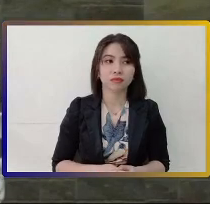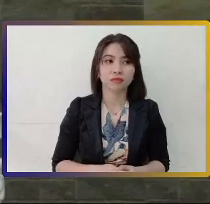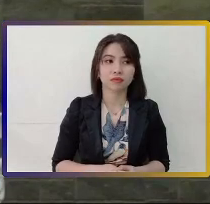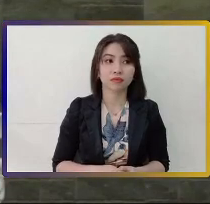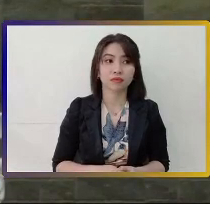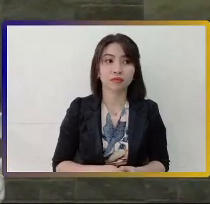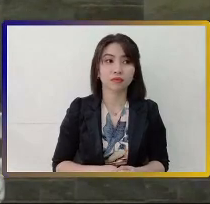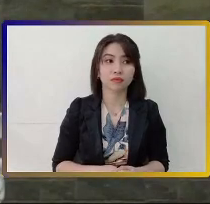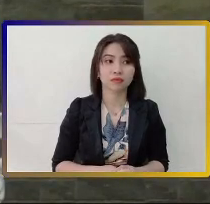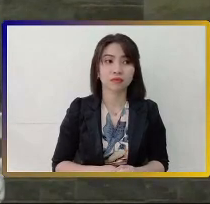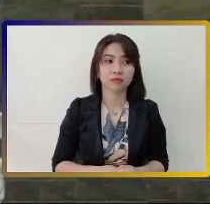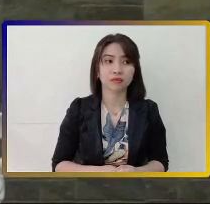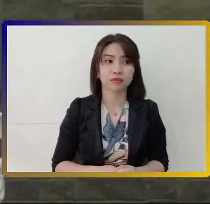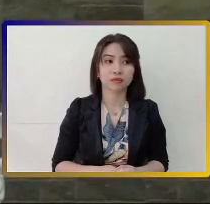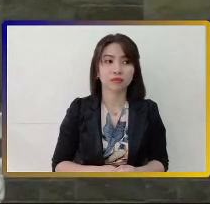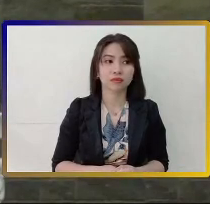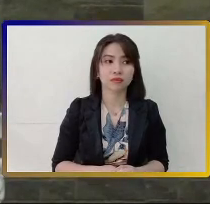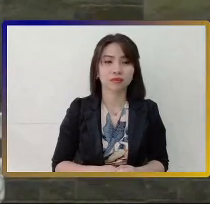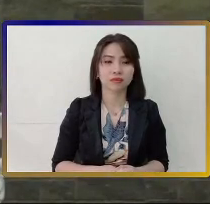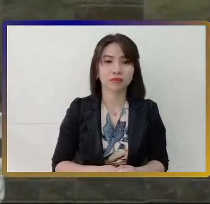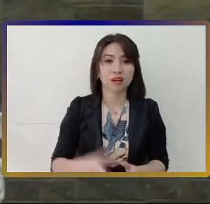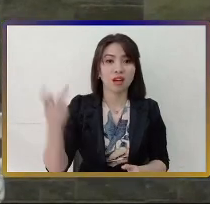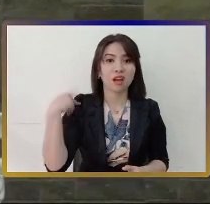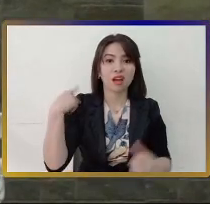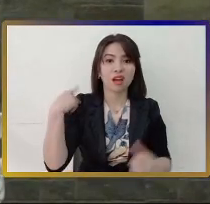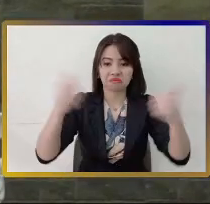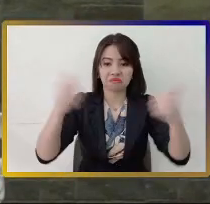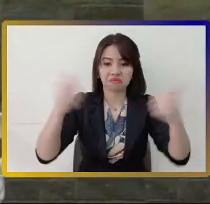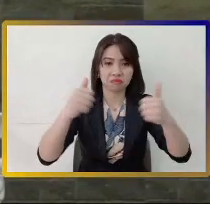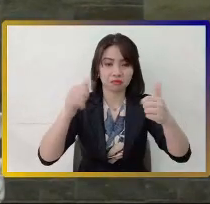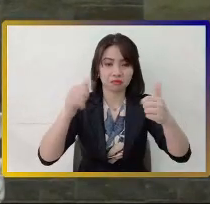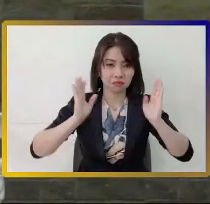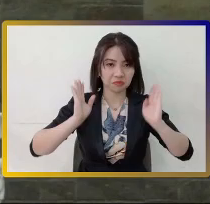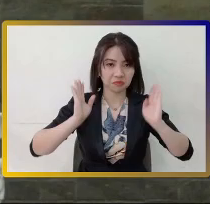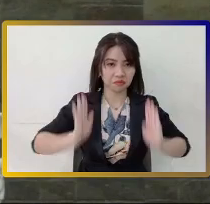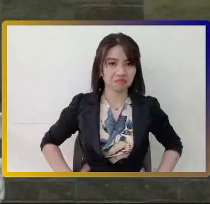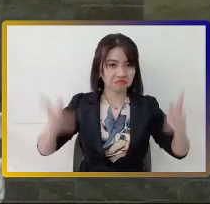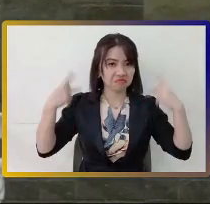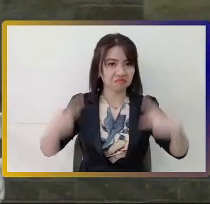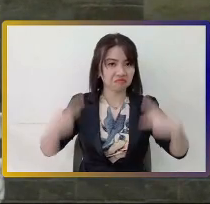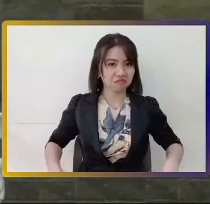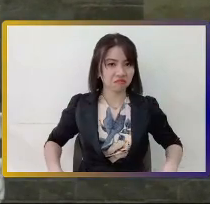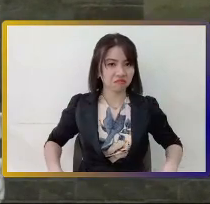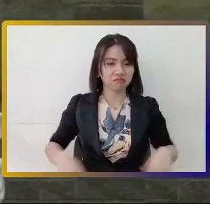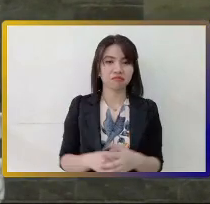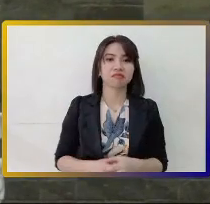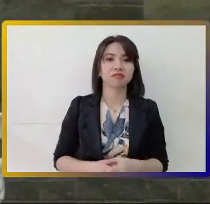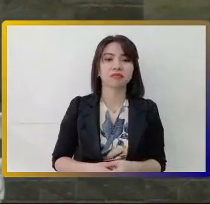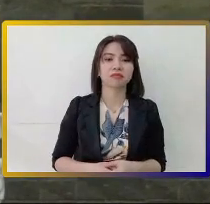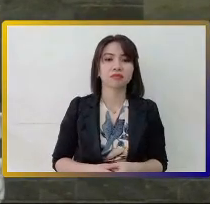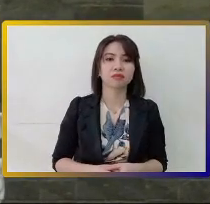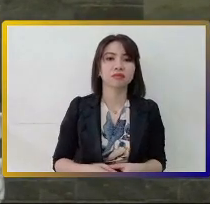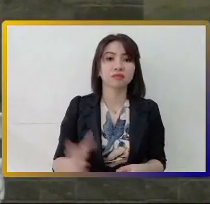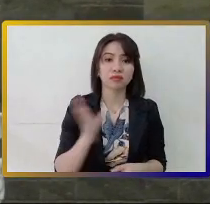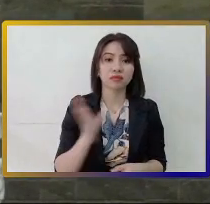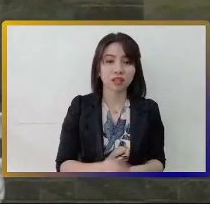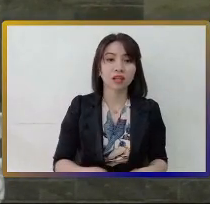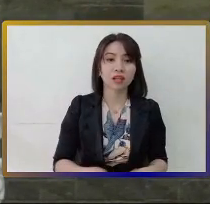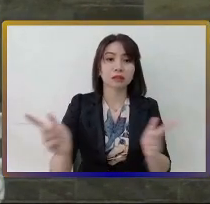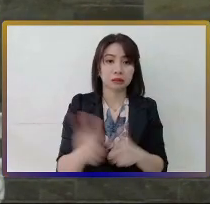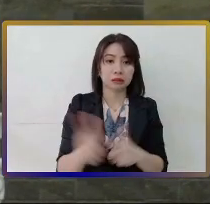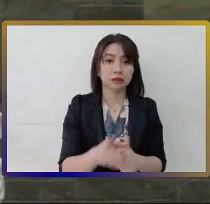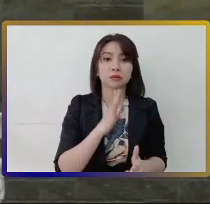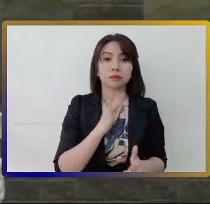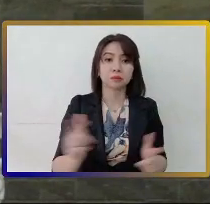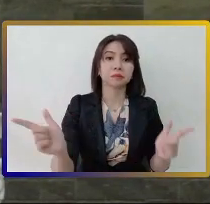Nagkaroon na ho ng affiliation. Alright? And so, unti-unti na lamang ho na siya